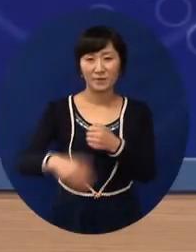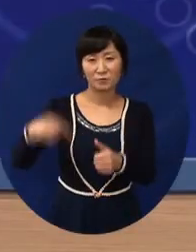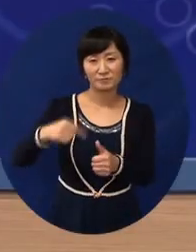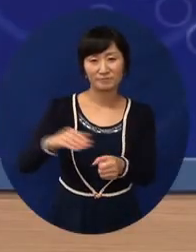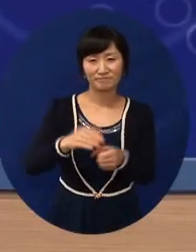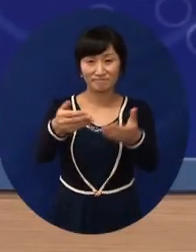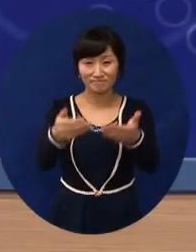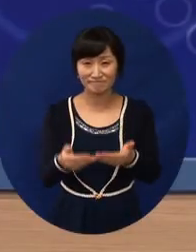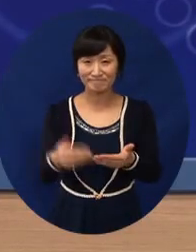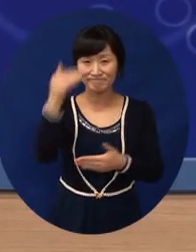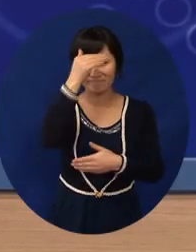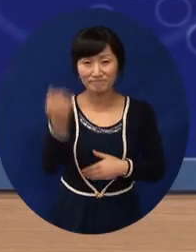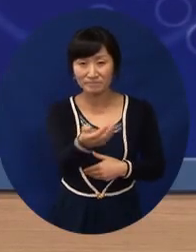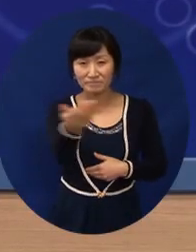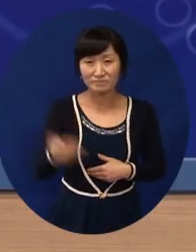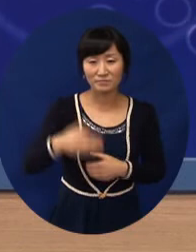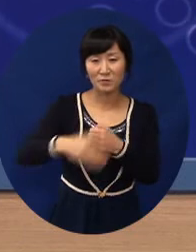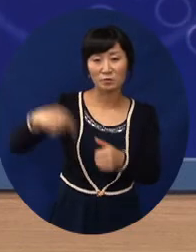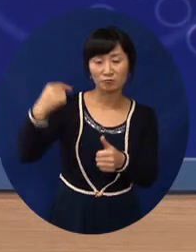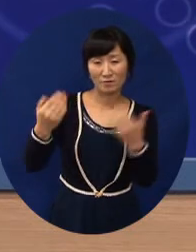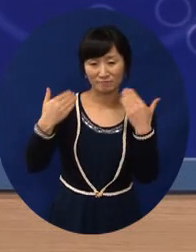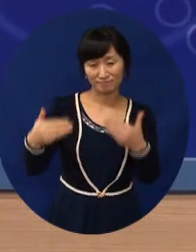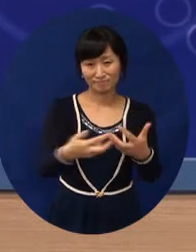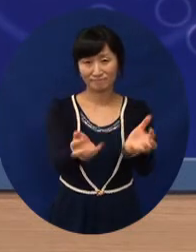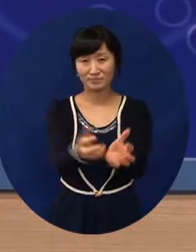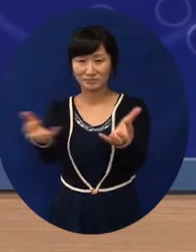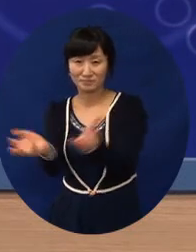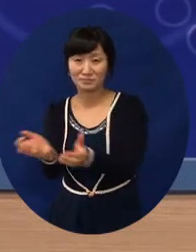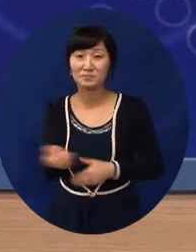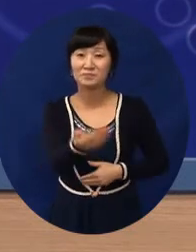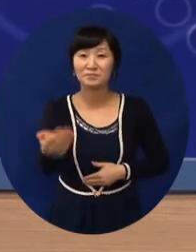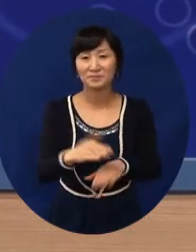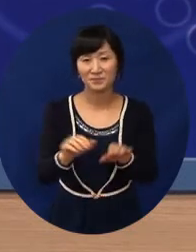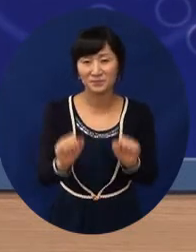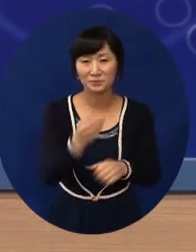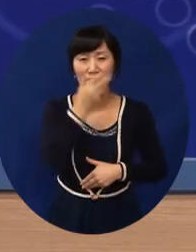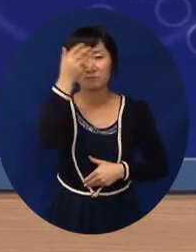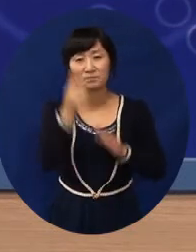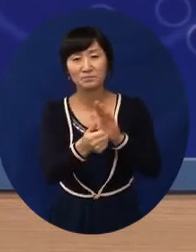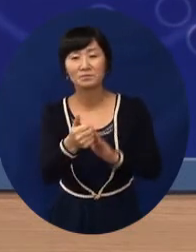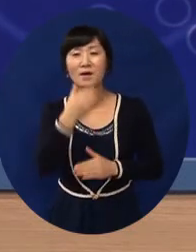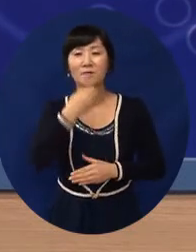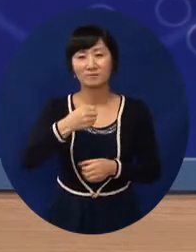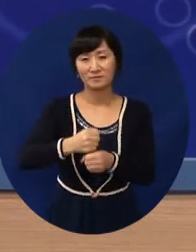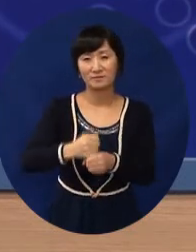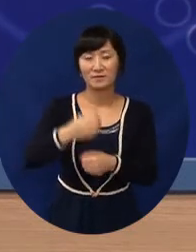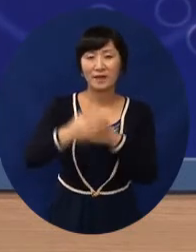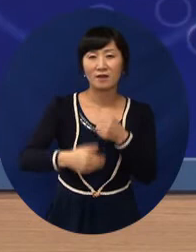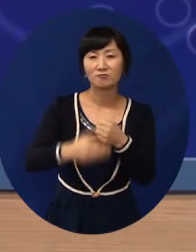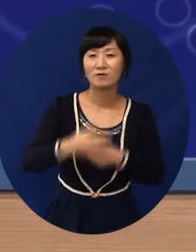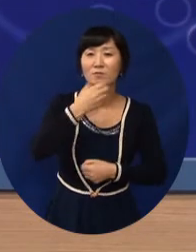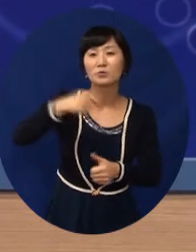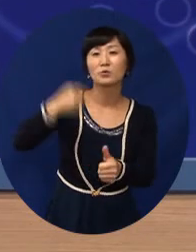대구 교육을 사랑해주시는 시청자 여러분, 그리고 대구 교육 공동체 여러분, 안녕하십니까? 꿈과 희망, 행복을 가꾸는 대구